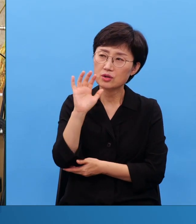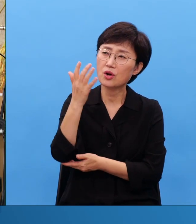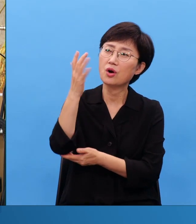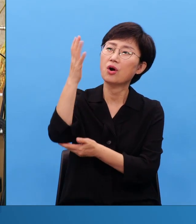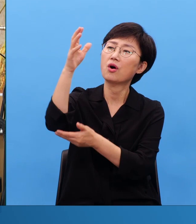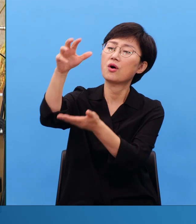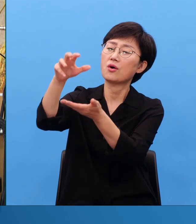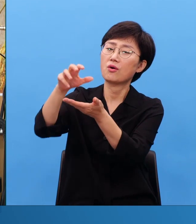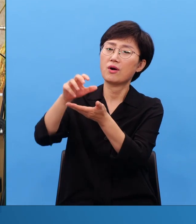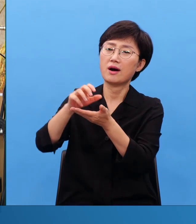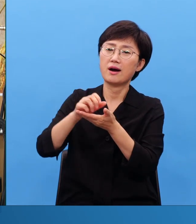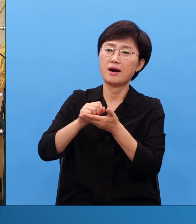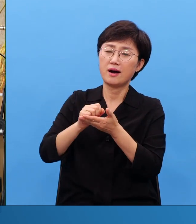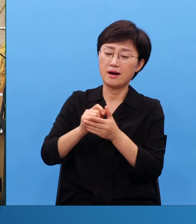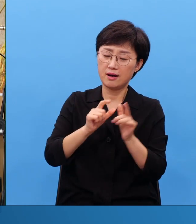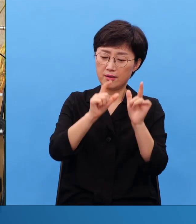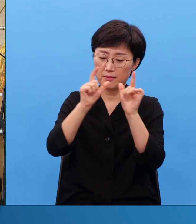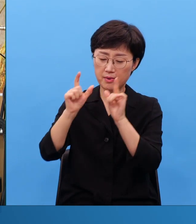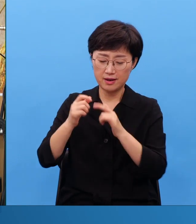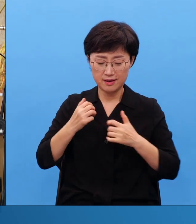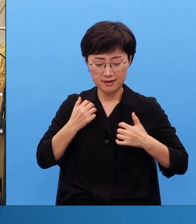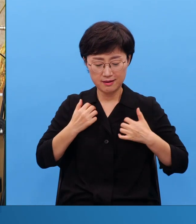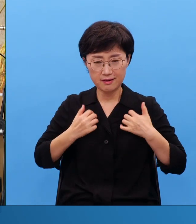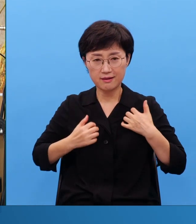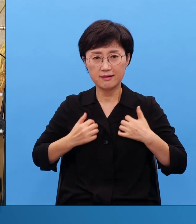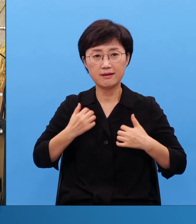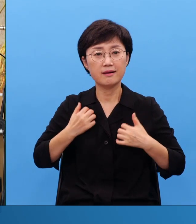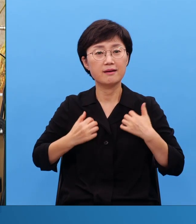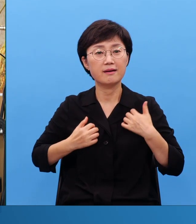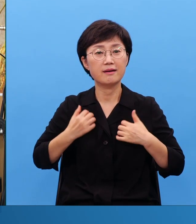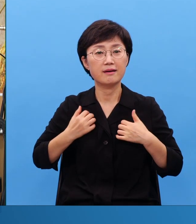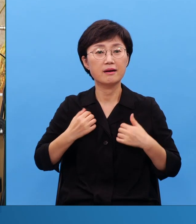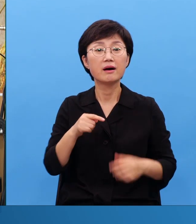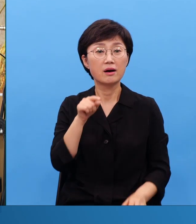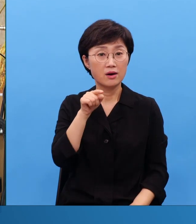하늘의 영광 누리로다.